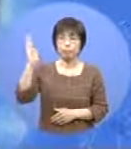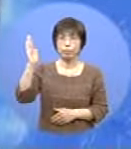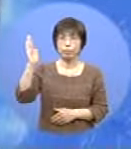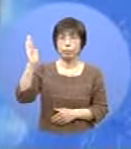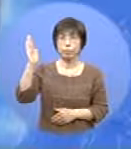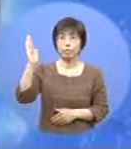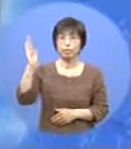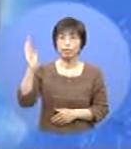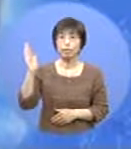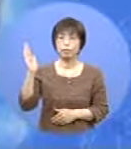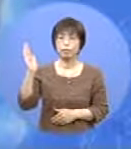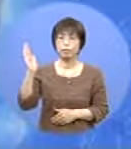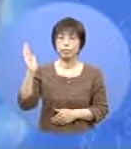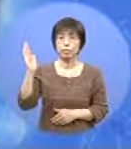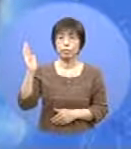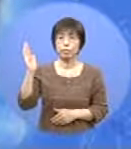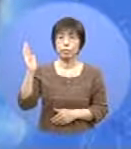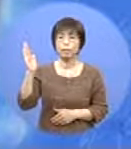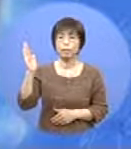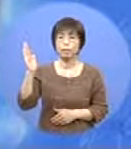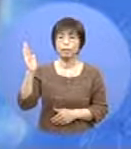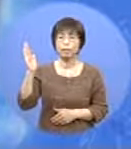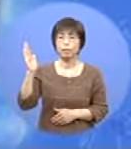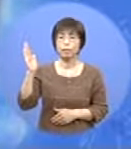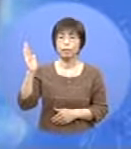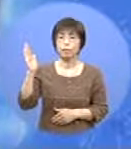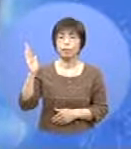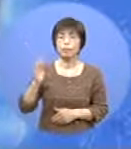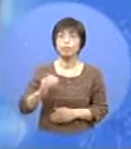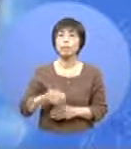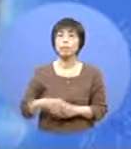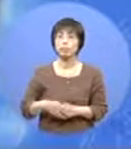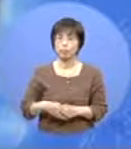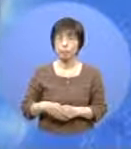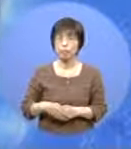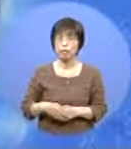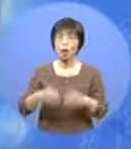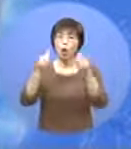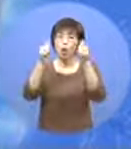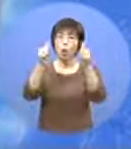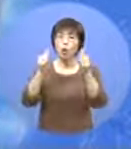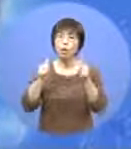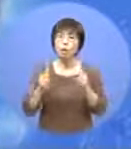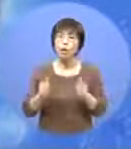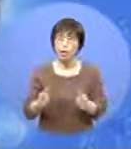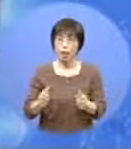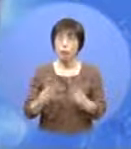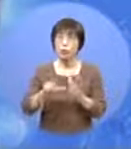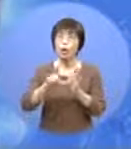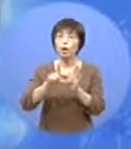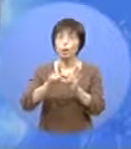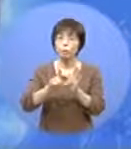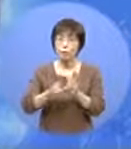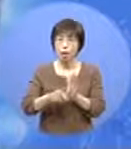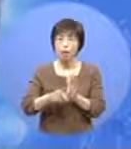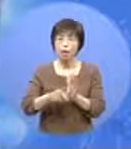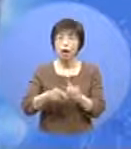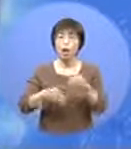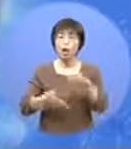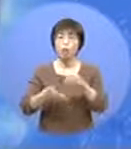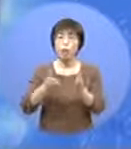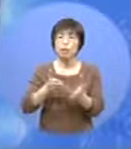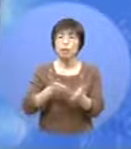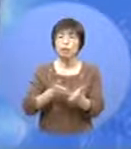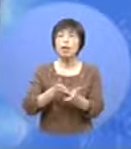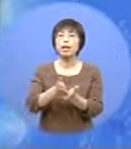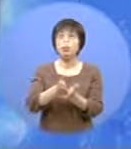640-8533 テレビ和歌山紀ノ国21の係です。ホームページからのご応募はプレゼント専用フォーム